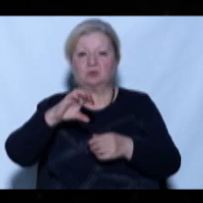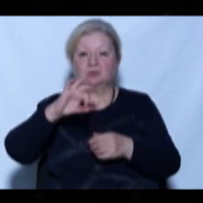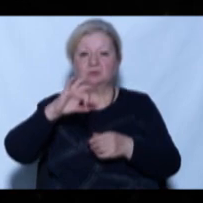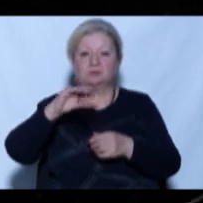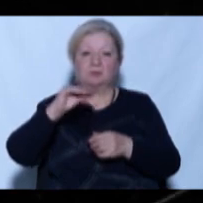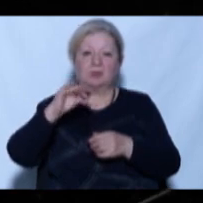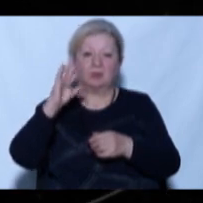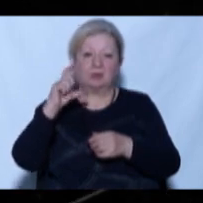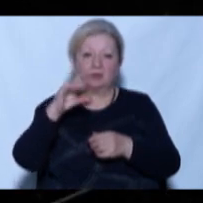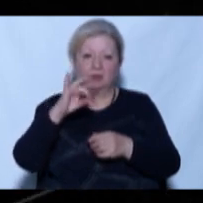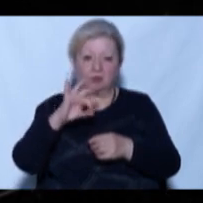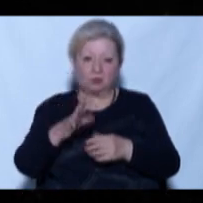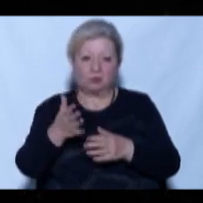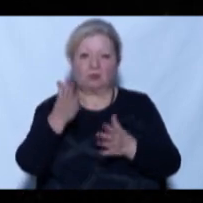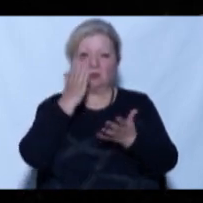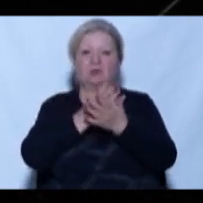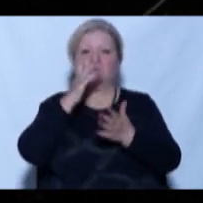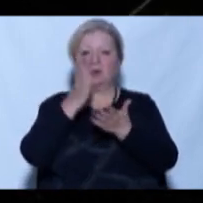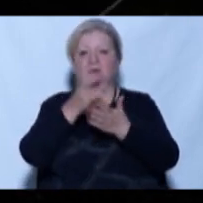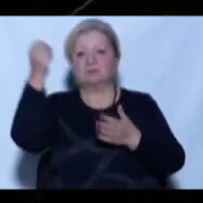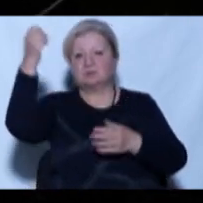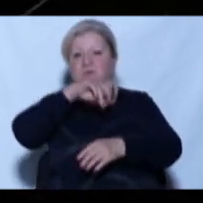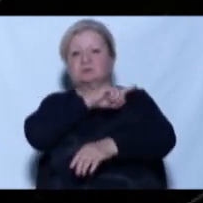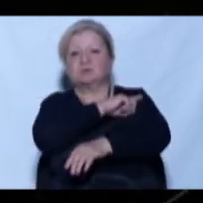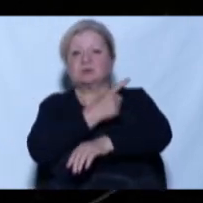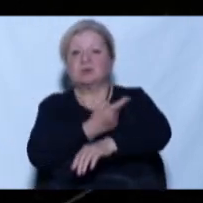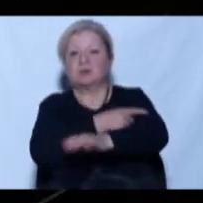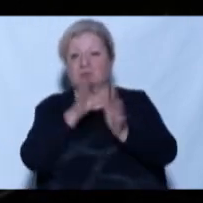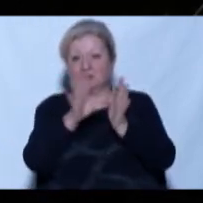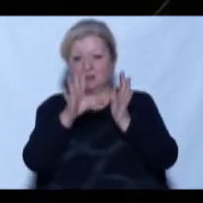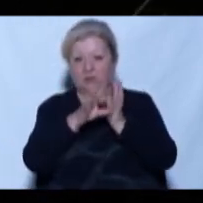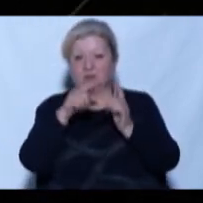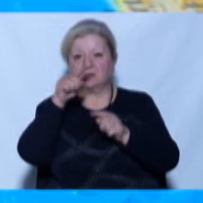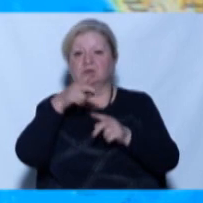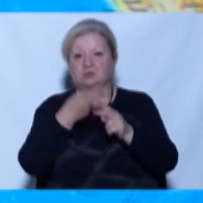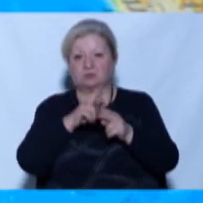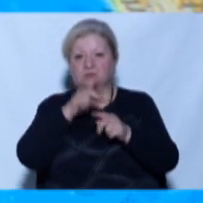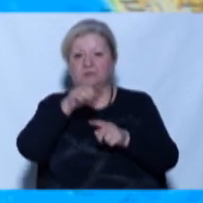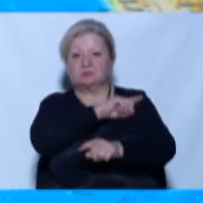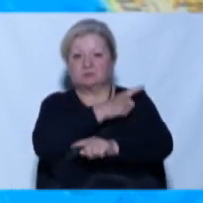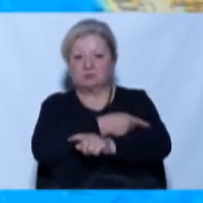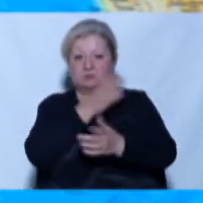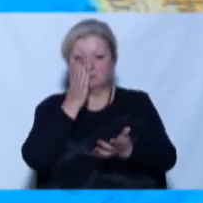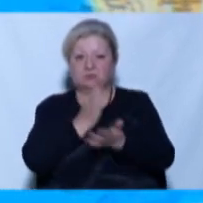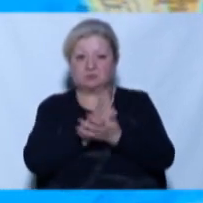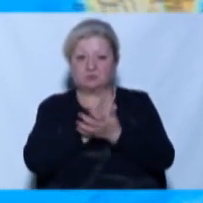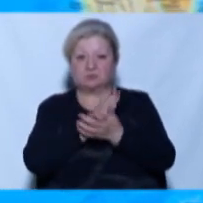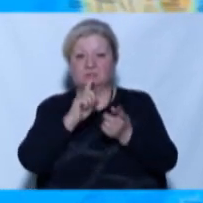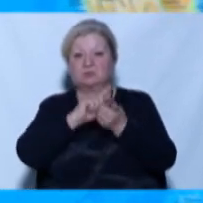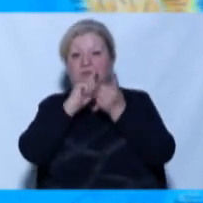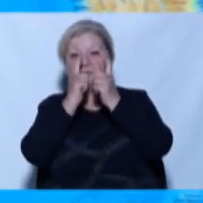ის მზის ენერგია, რომელიც კოსმოსიდან მოდის. და ზუსტად ეს ის ძალებია, რომელიც